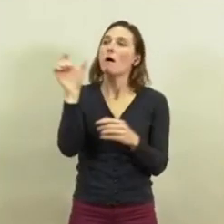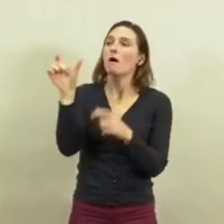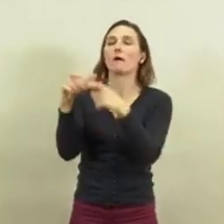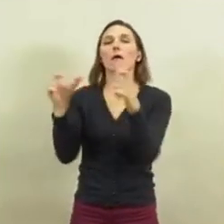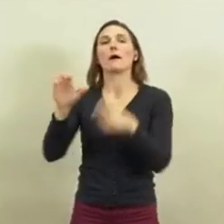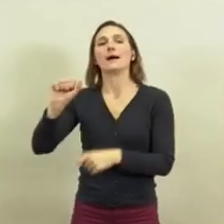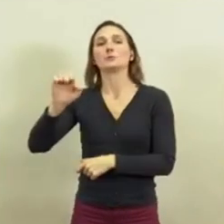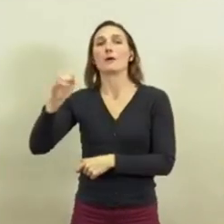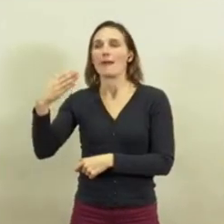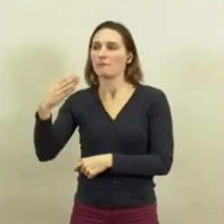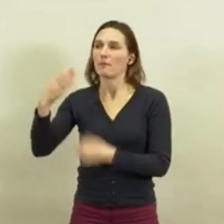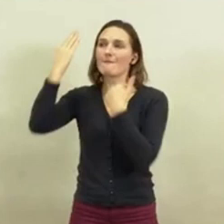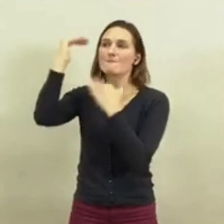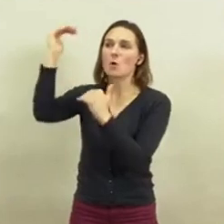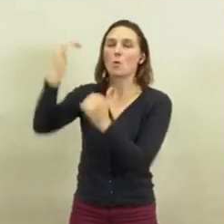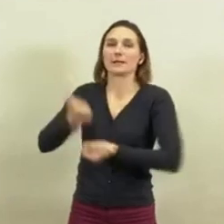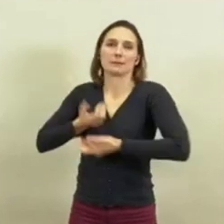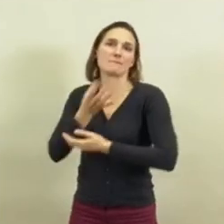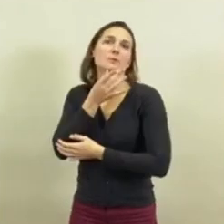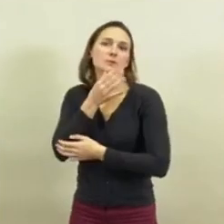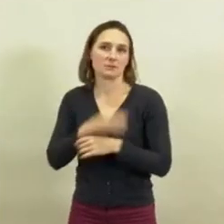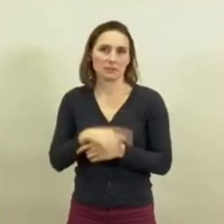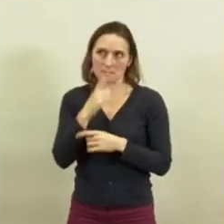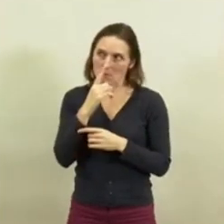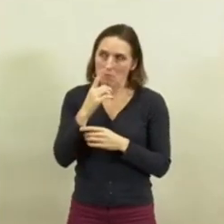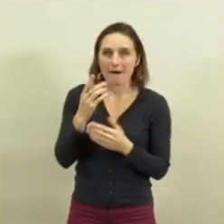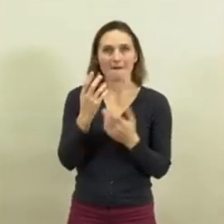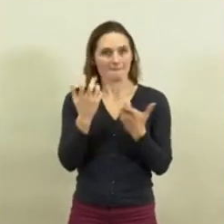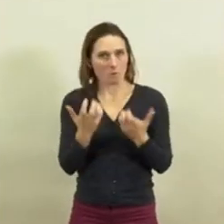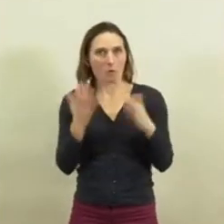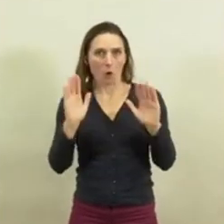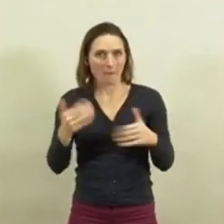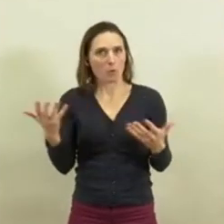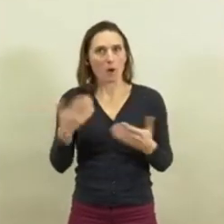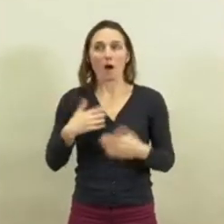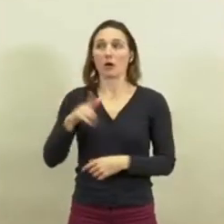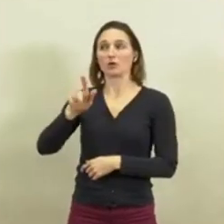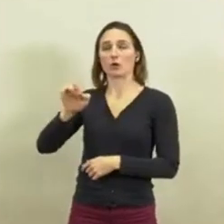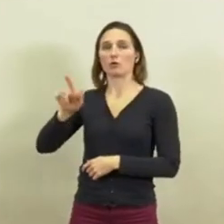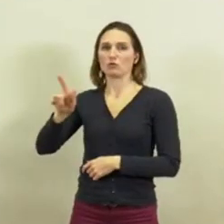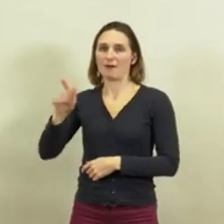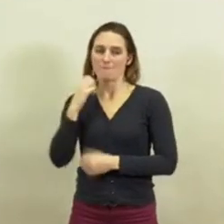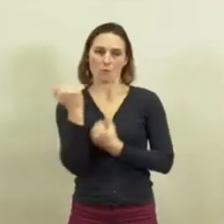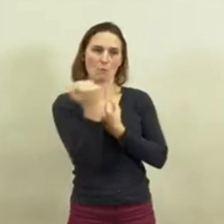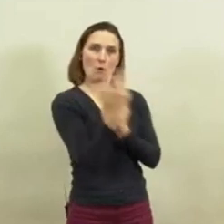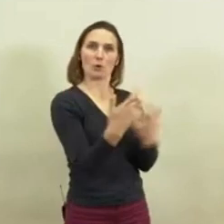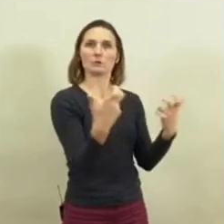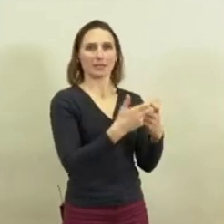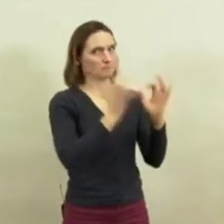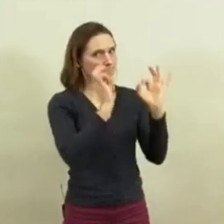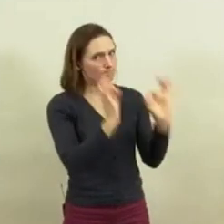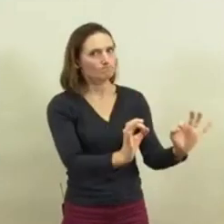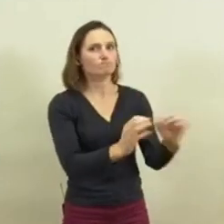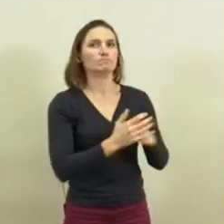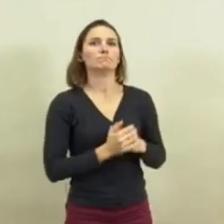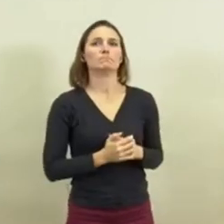mixte par un vœu, qu'il serait bon que GEG garantisse des propositions de tarifs abordables aux copropriétés dont elle a la charge